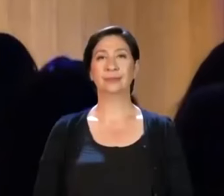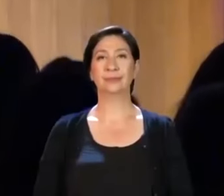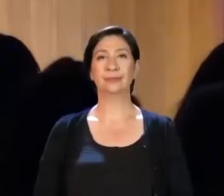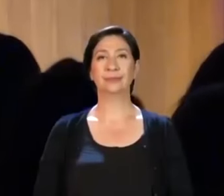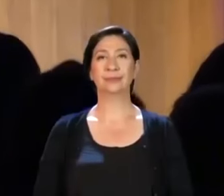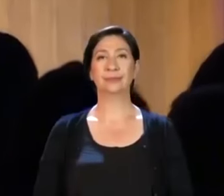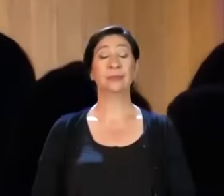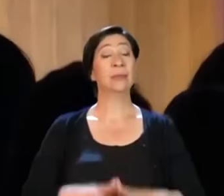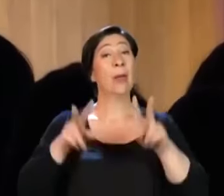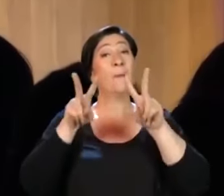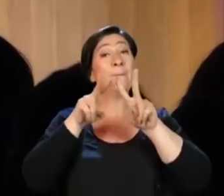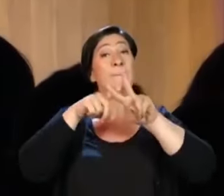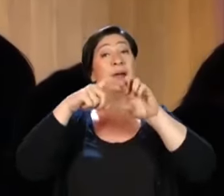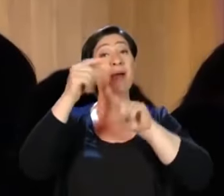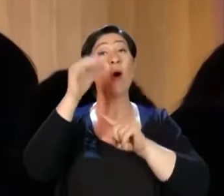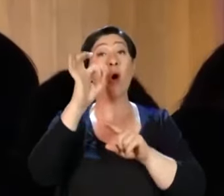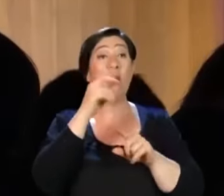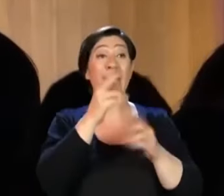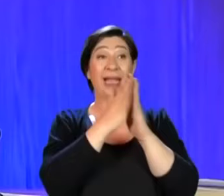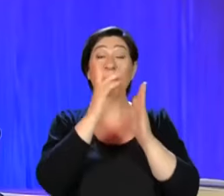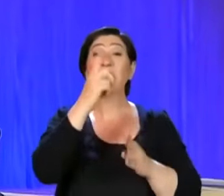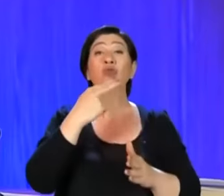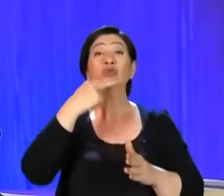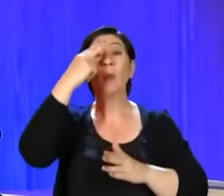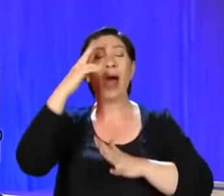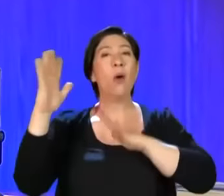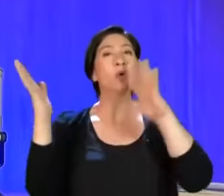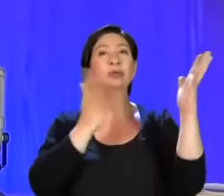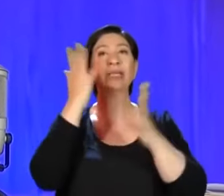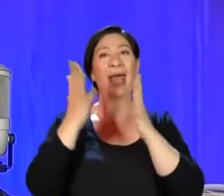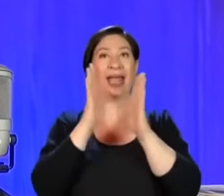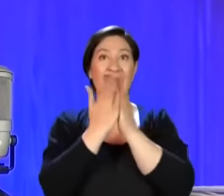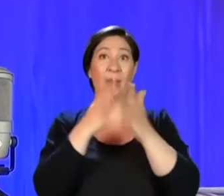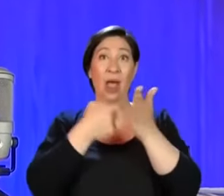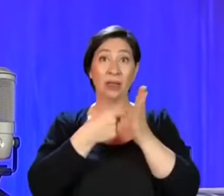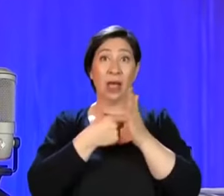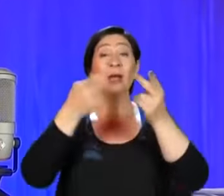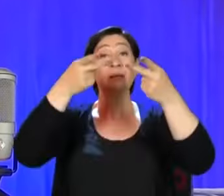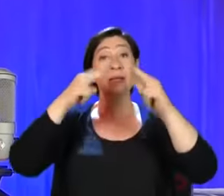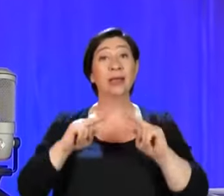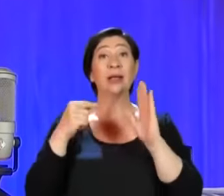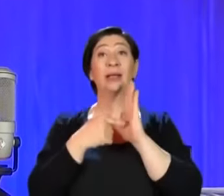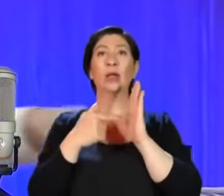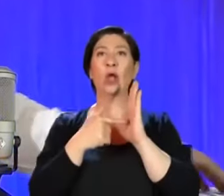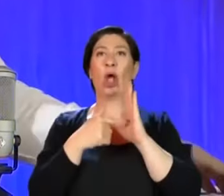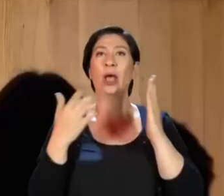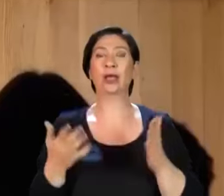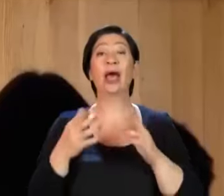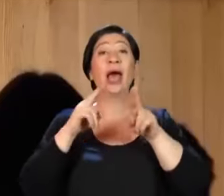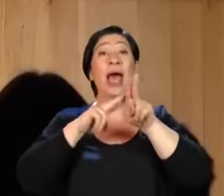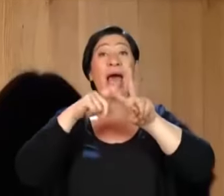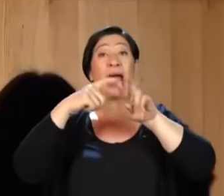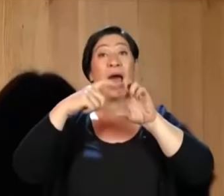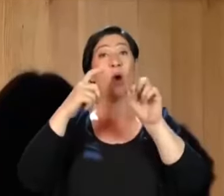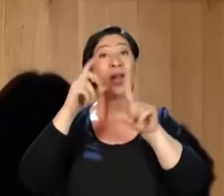onları marun kitabı bir cuma Rüzgarı Kadıköy Evet carolin'in